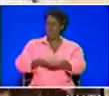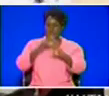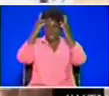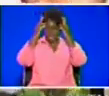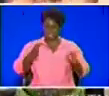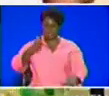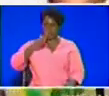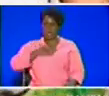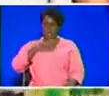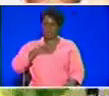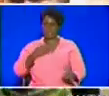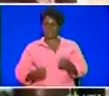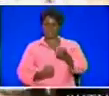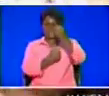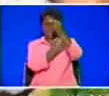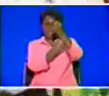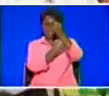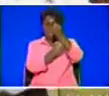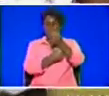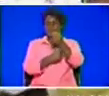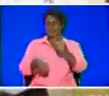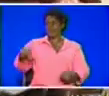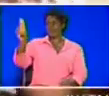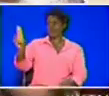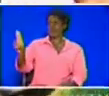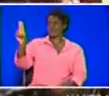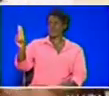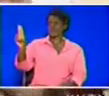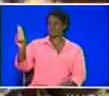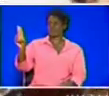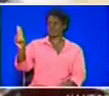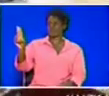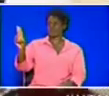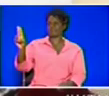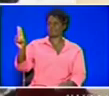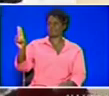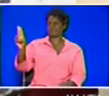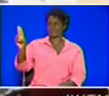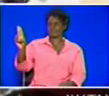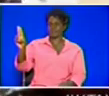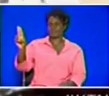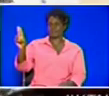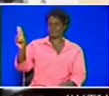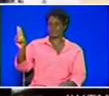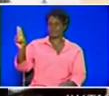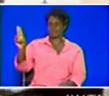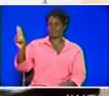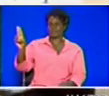decision to support the re-election of President Uhuru Muigai Kenyatta.